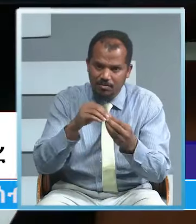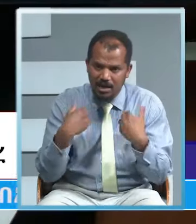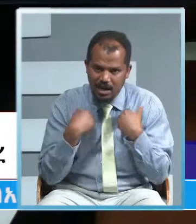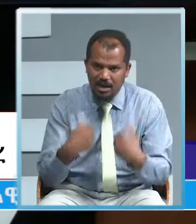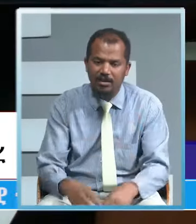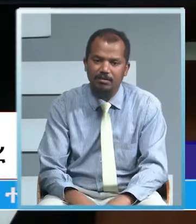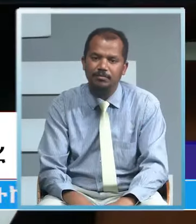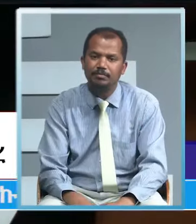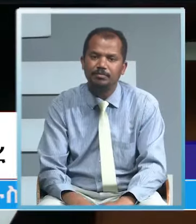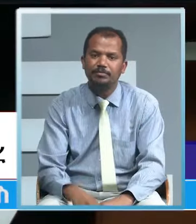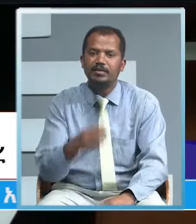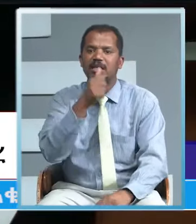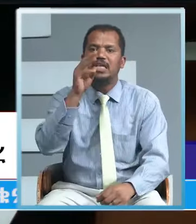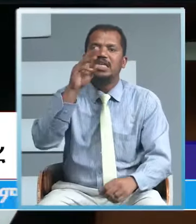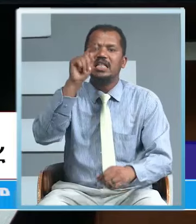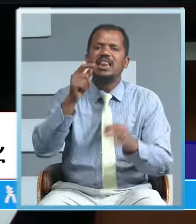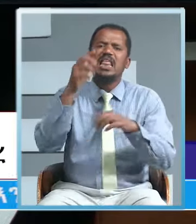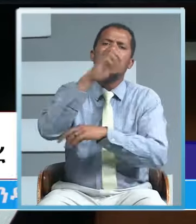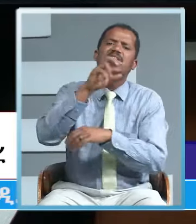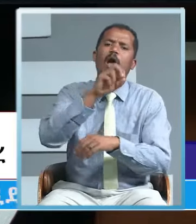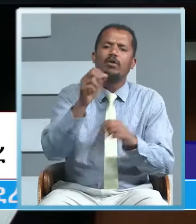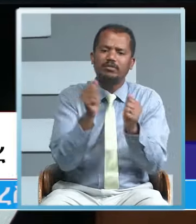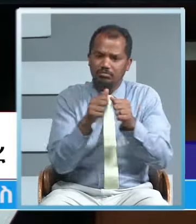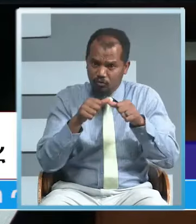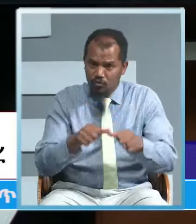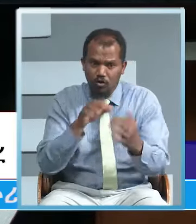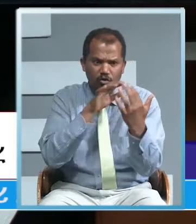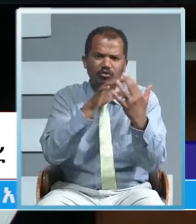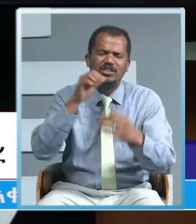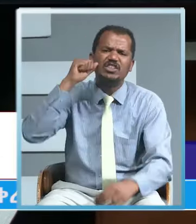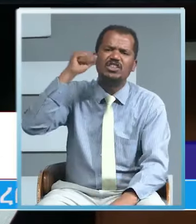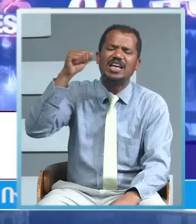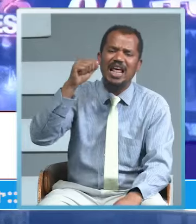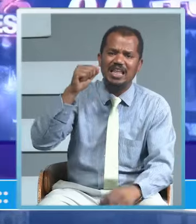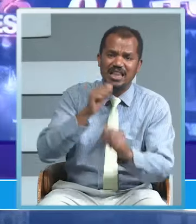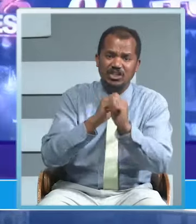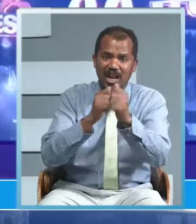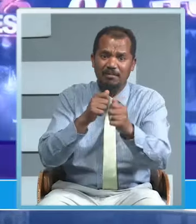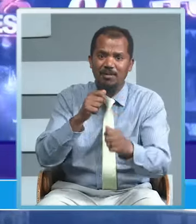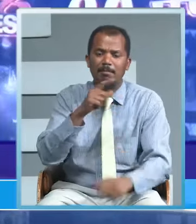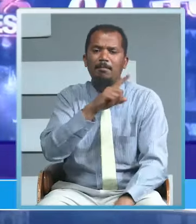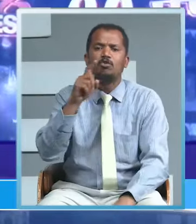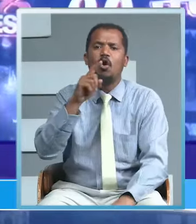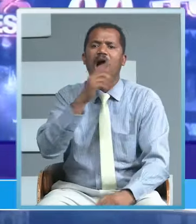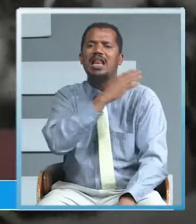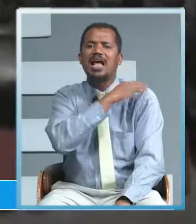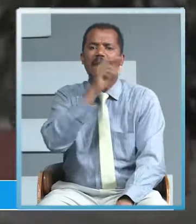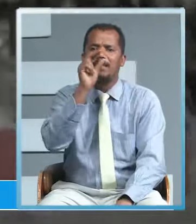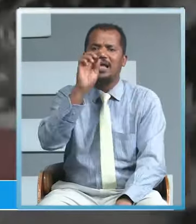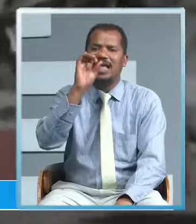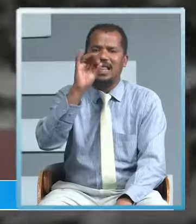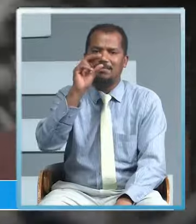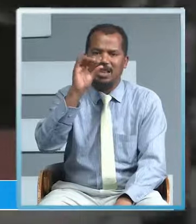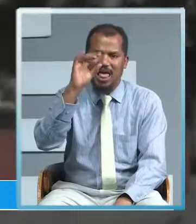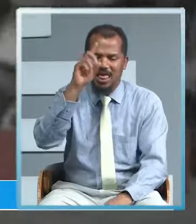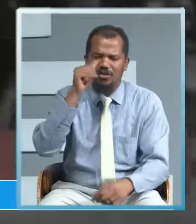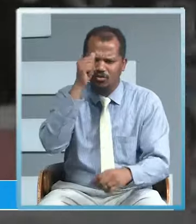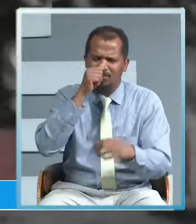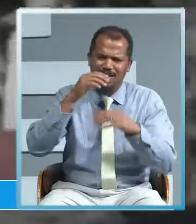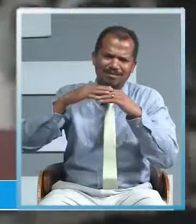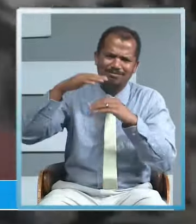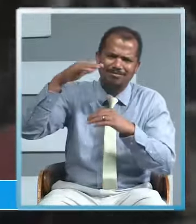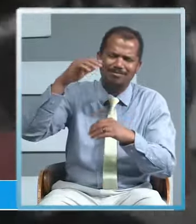ታቀርባለች። ከኢሳት ዕለታዊ ጋር ቆይታ ያደረጉት የጦር ሜዳ ጀግና ሜዳ የተሸላሚ መቶ አለቃ በቀለ በላይ ኢትዮጵያ በተለያየ